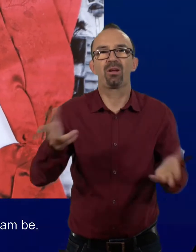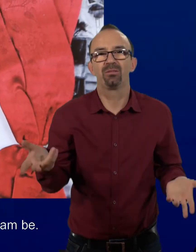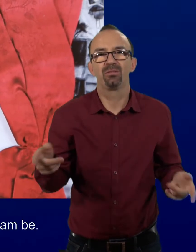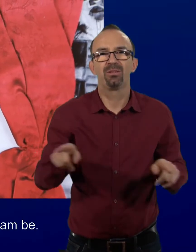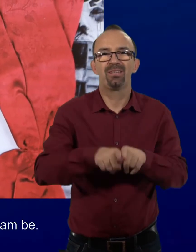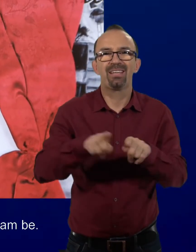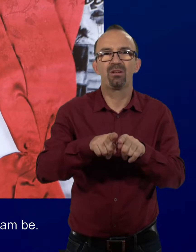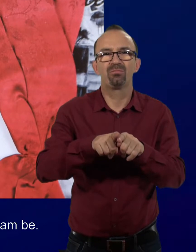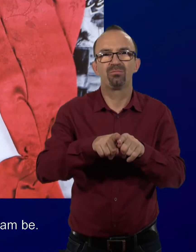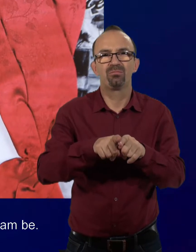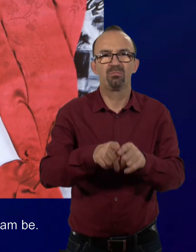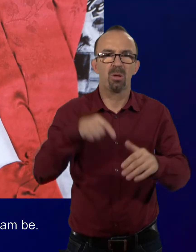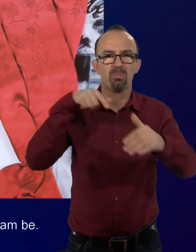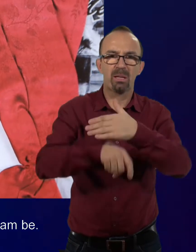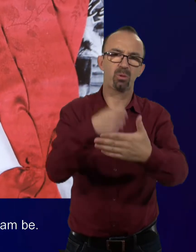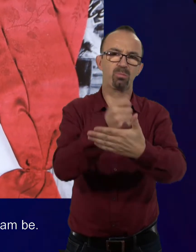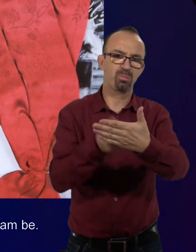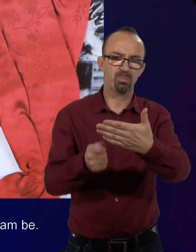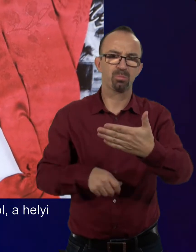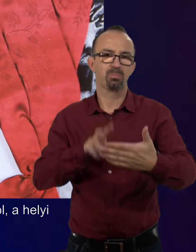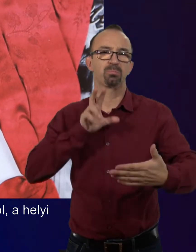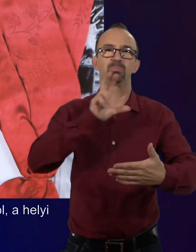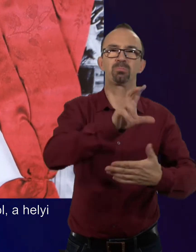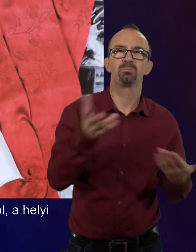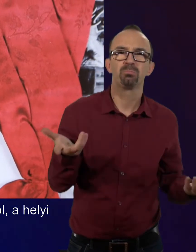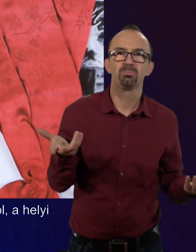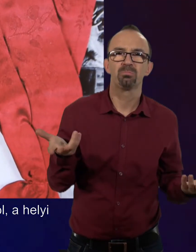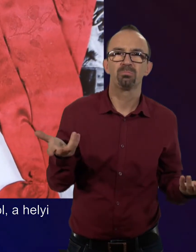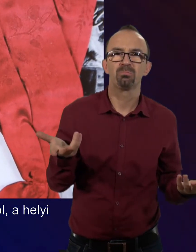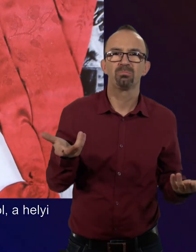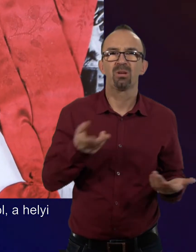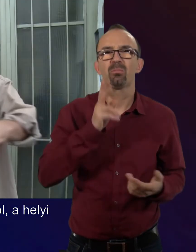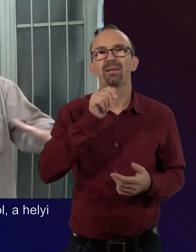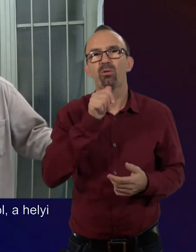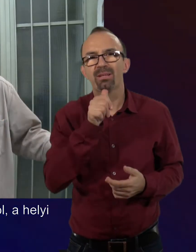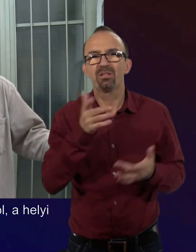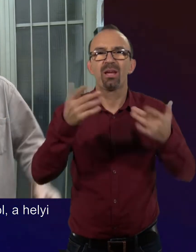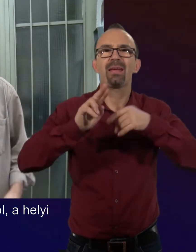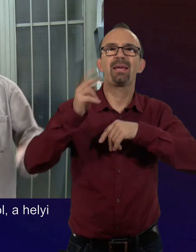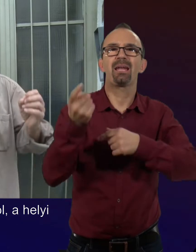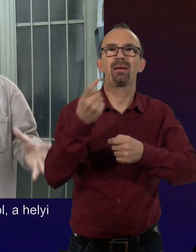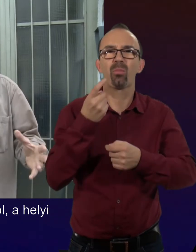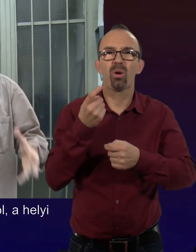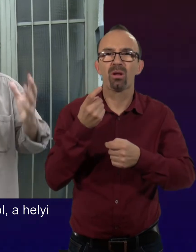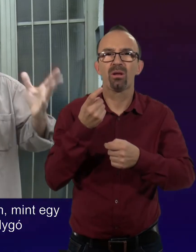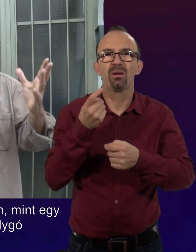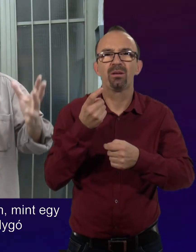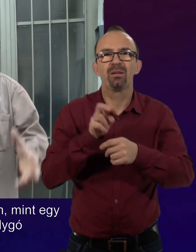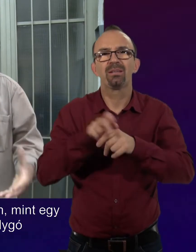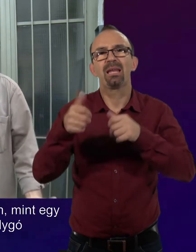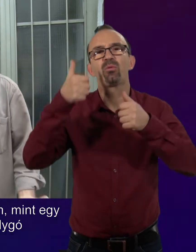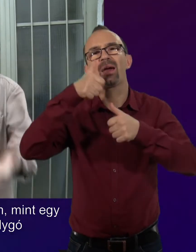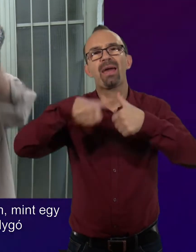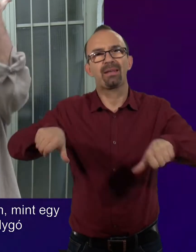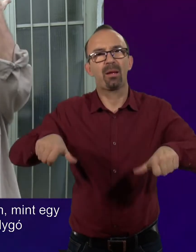és egy ilyen metrón rajzolt figurát rajzoltam be. Arra gondoltam, hogy a partikularitásból, a helyi jellegből kilépünk az